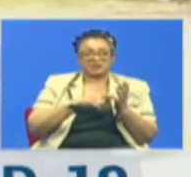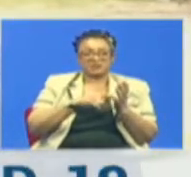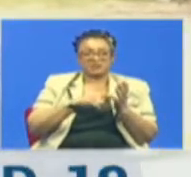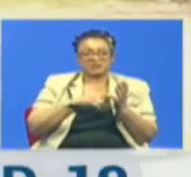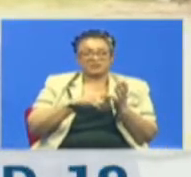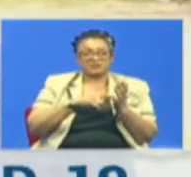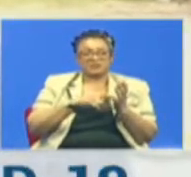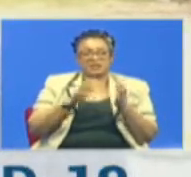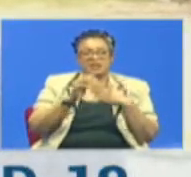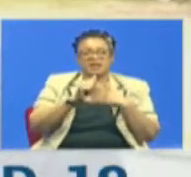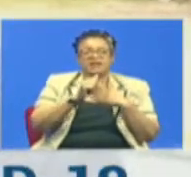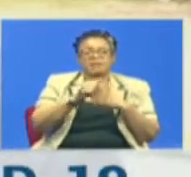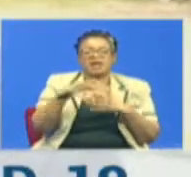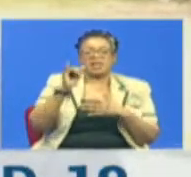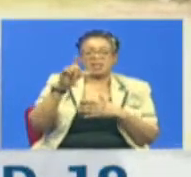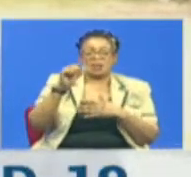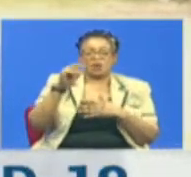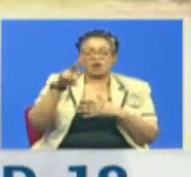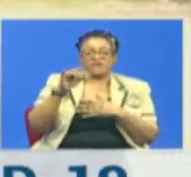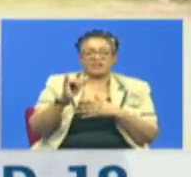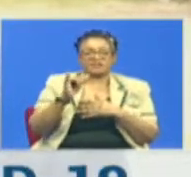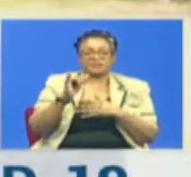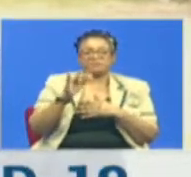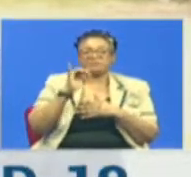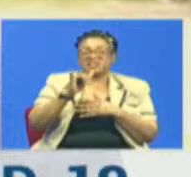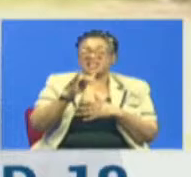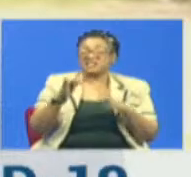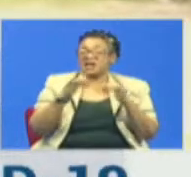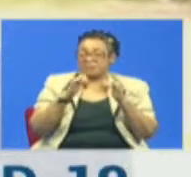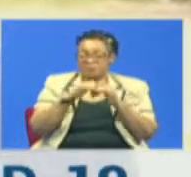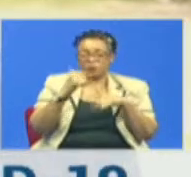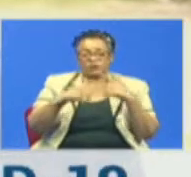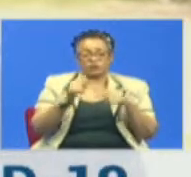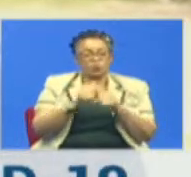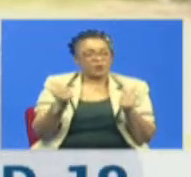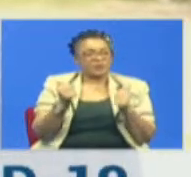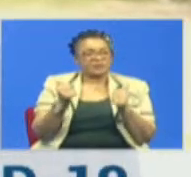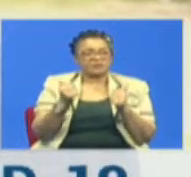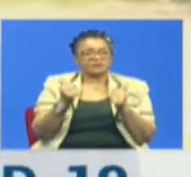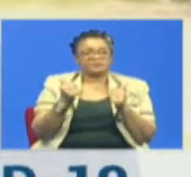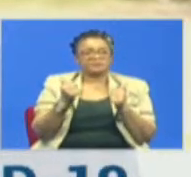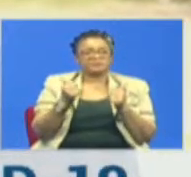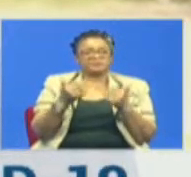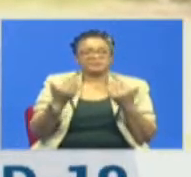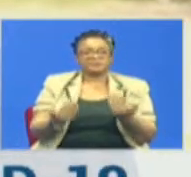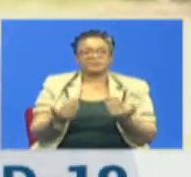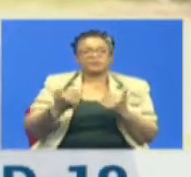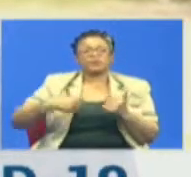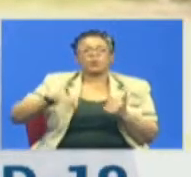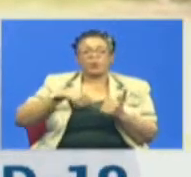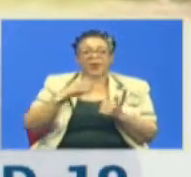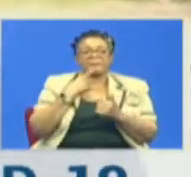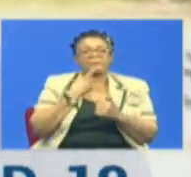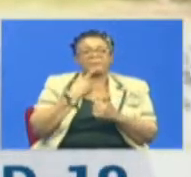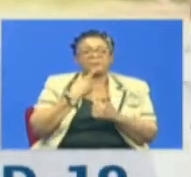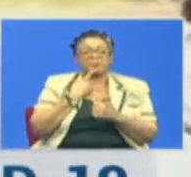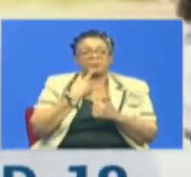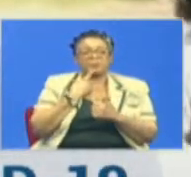ikiongozwa na bwana Ilovi. Hiyo kambi inaendelea vizuri, na sasa hivi vile tunasema tuko